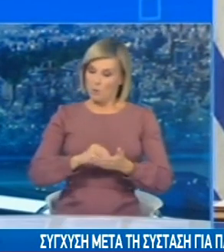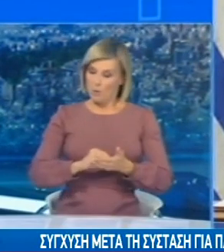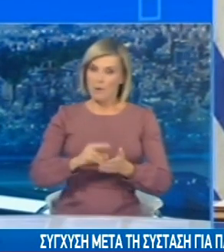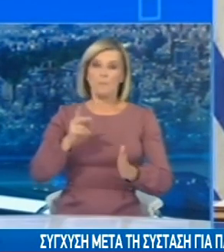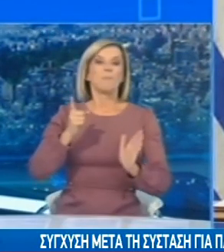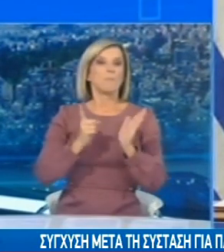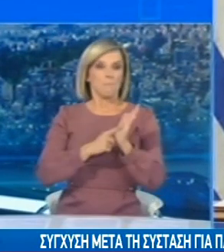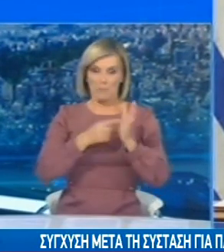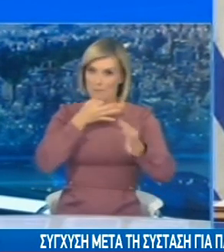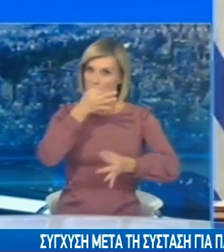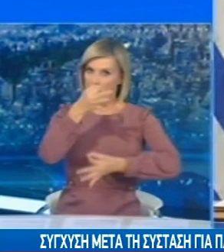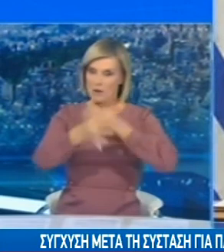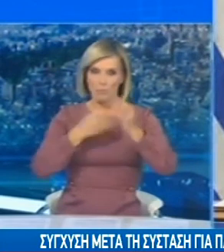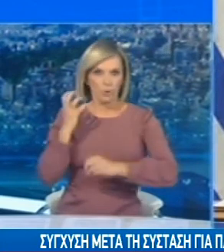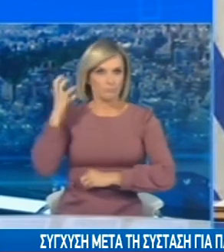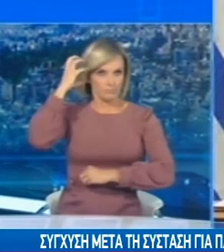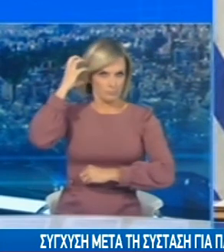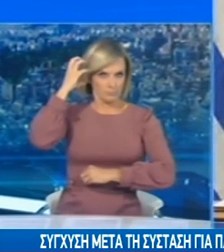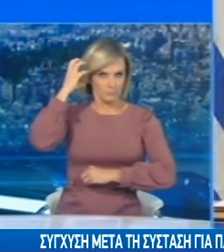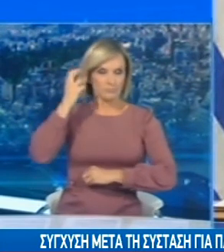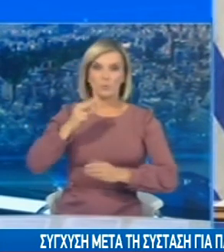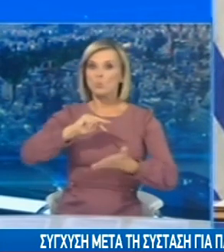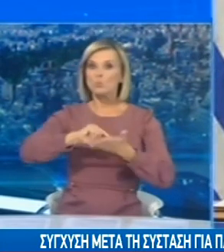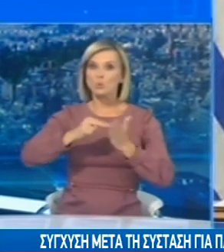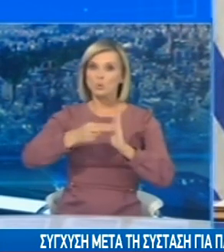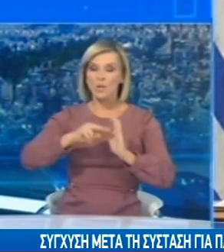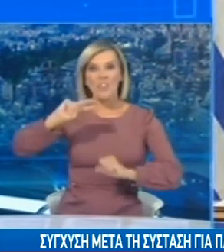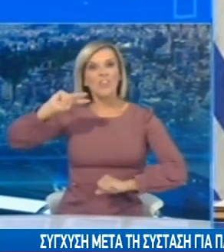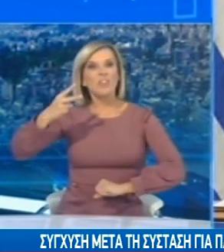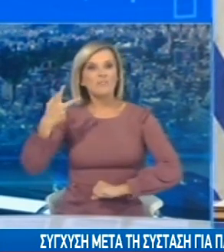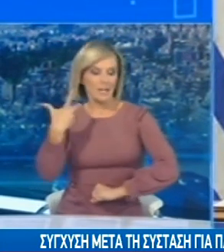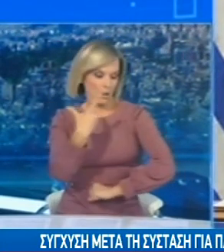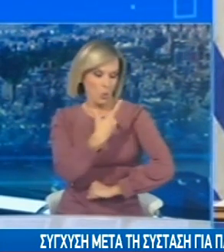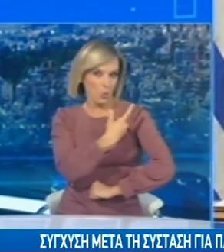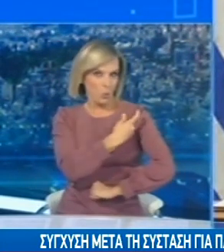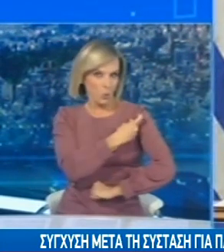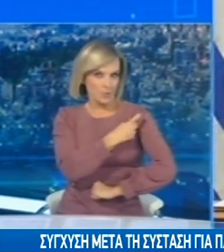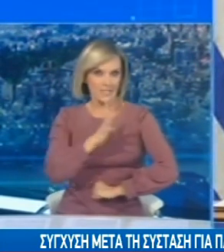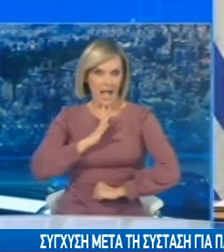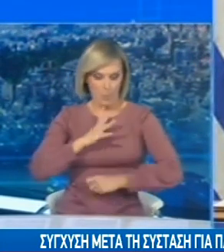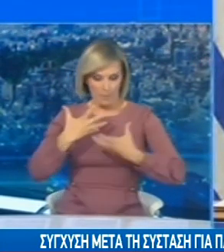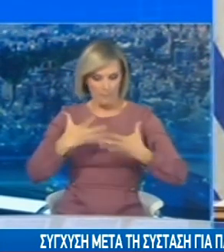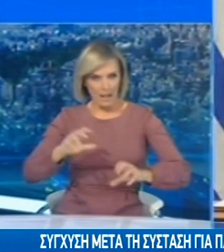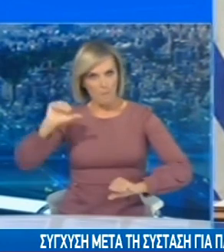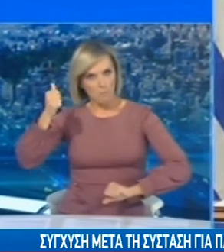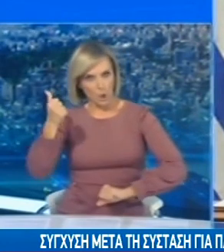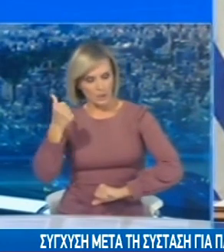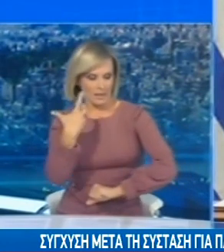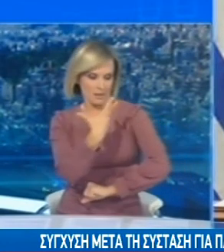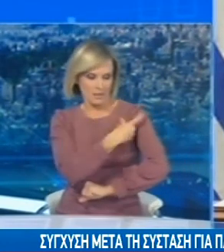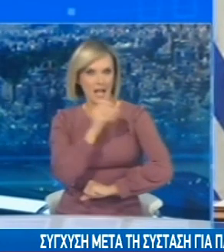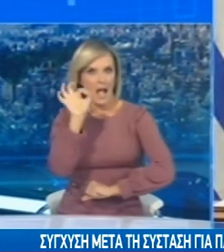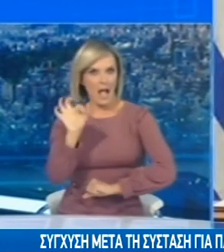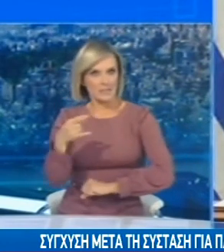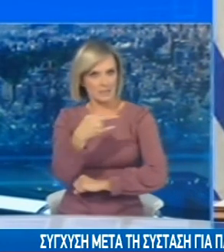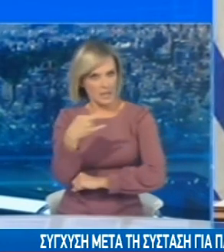ότι παραμένει η σύσταση για τη δεύτερη δόση στα άτομα που έχουν εμβολιαστεί με πρώτη δόση